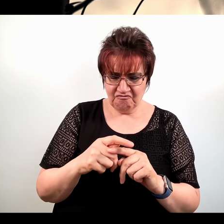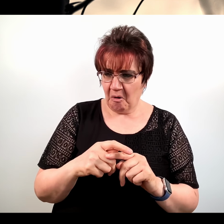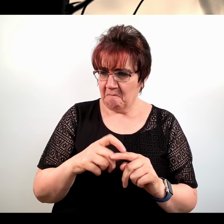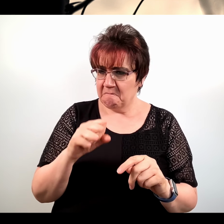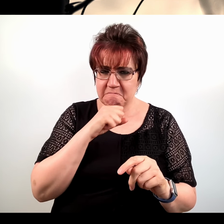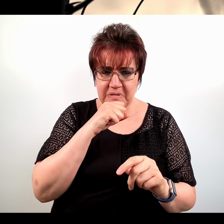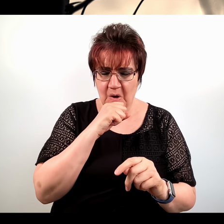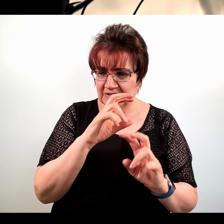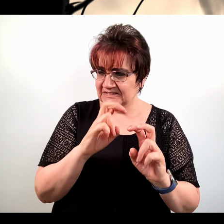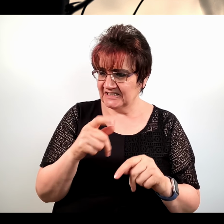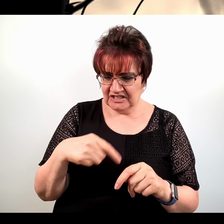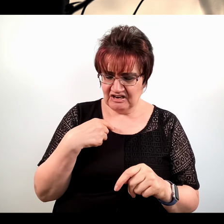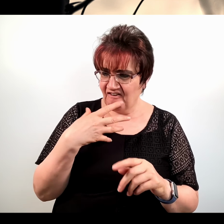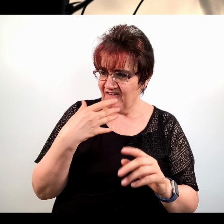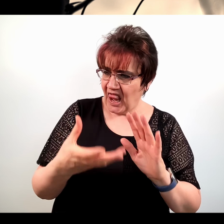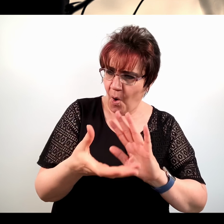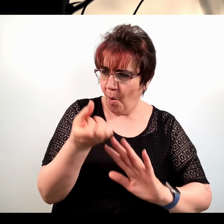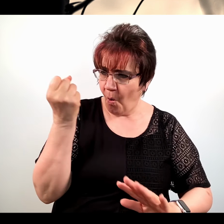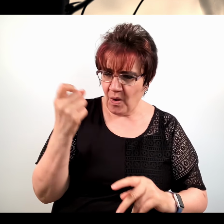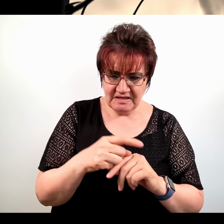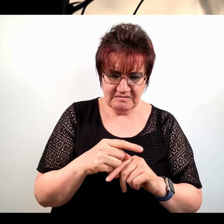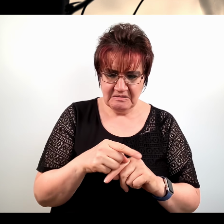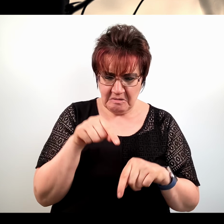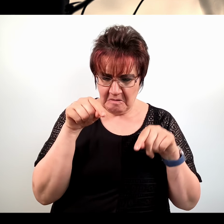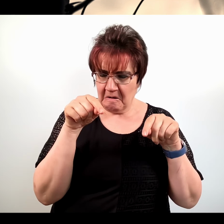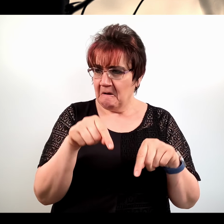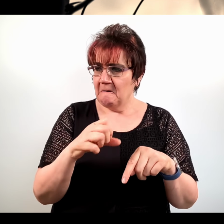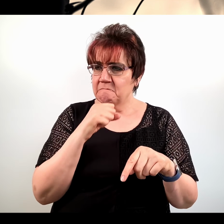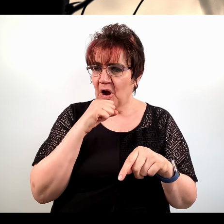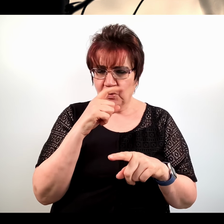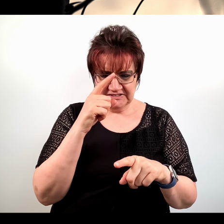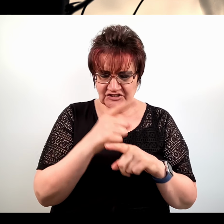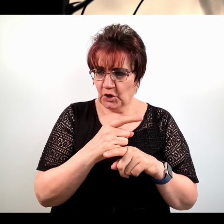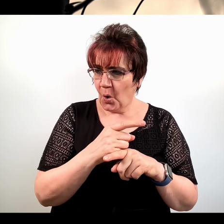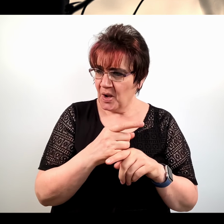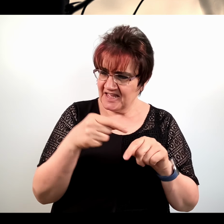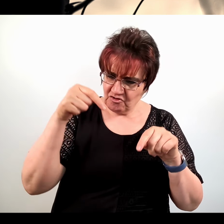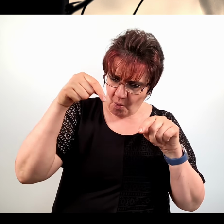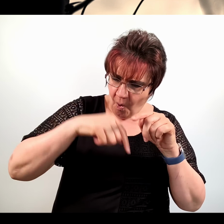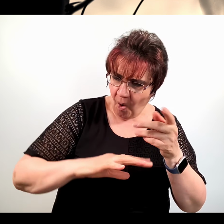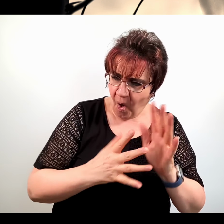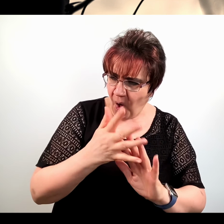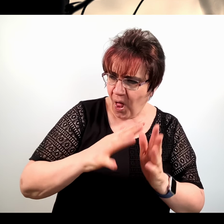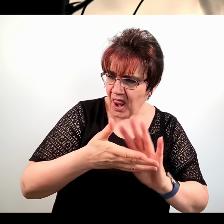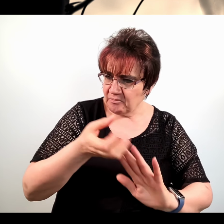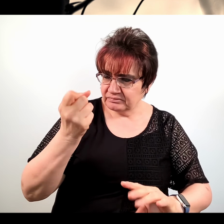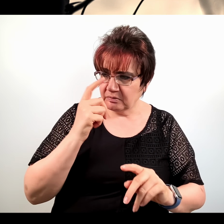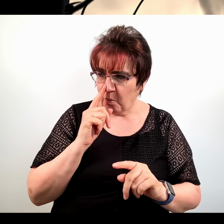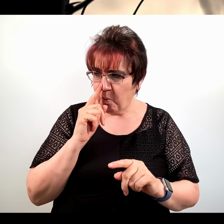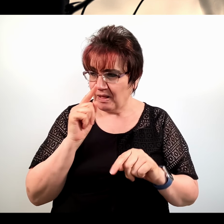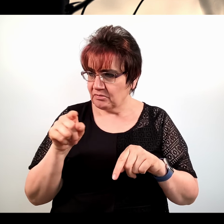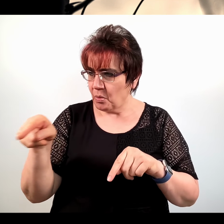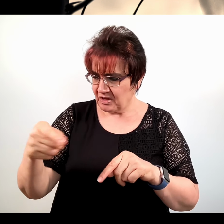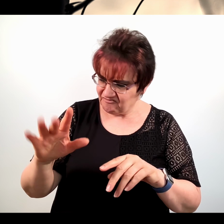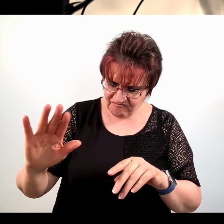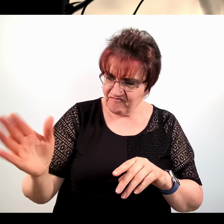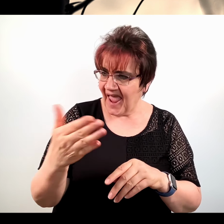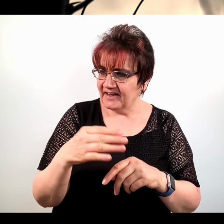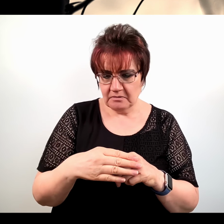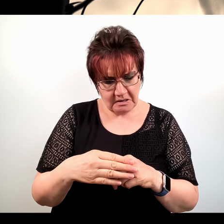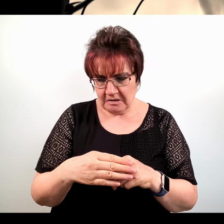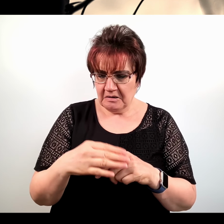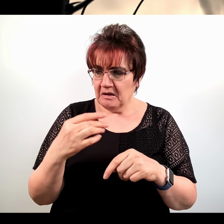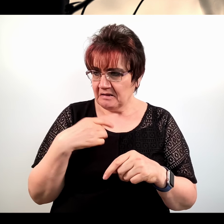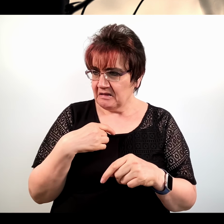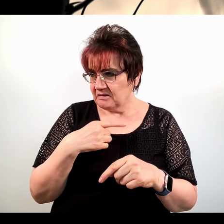Grab von den Bauern? Ich will ihn holen, damit er in der Hölle schmoren kann. Und wenn ihr nicht sofort Platz macht, dann